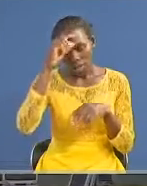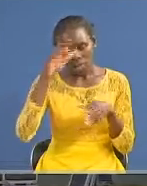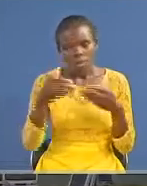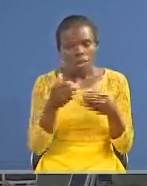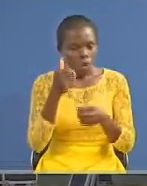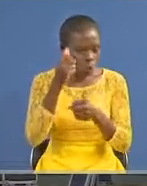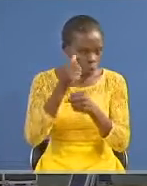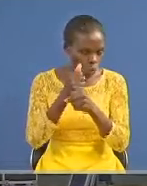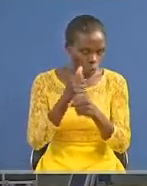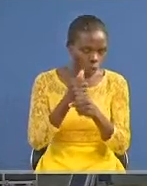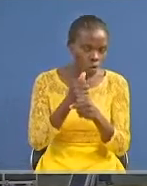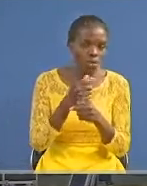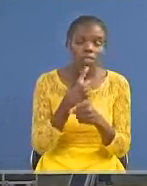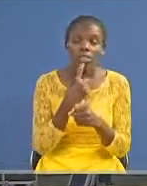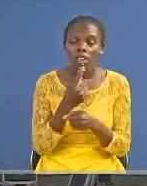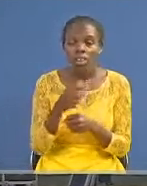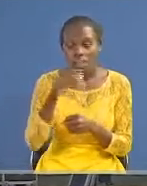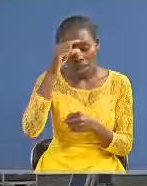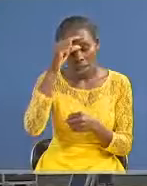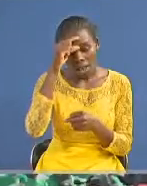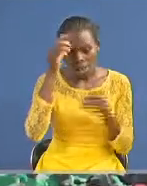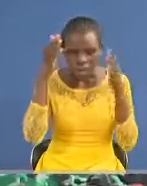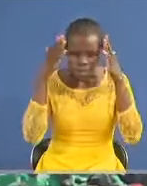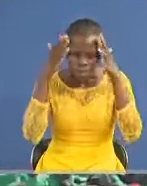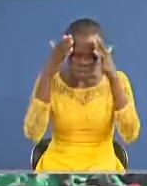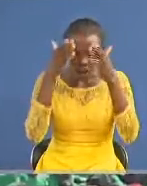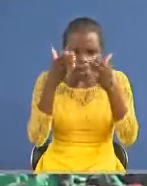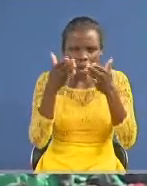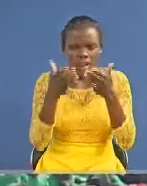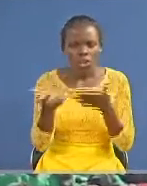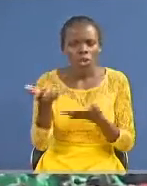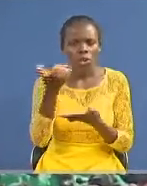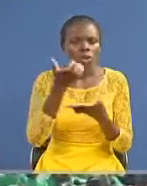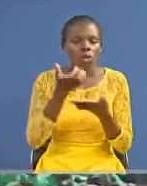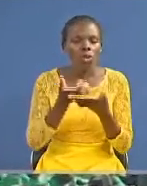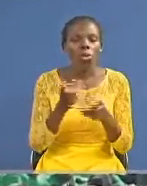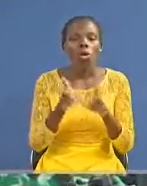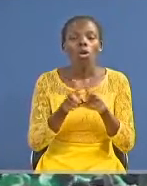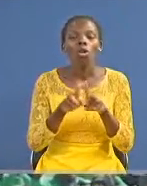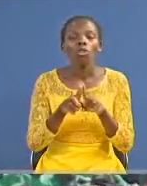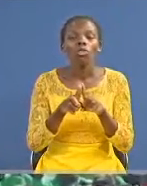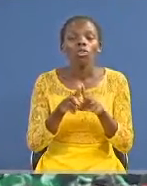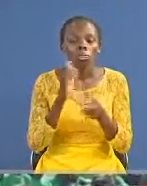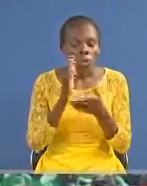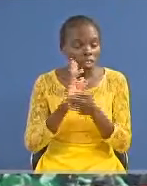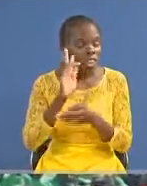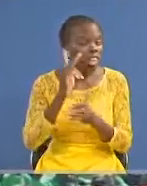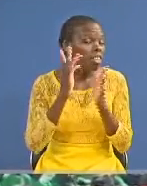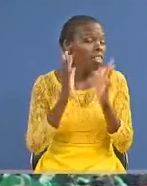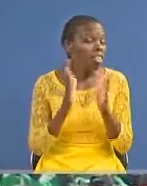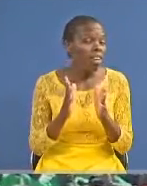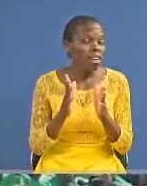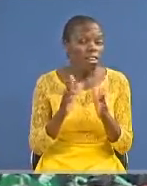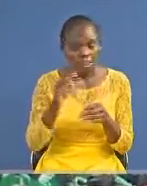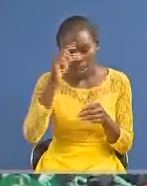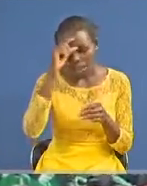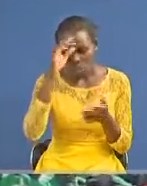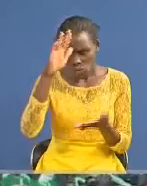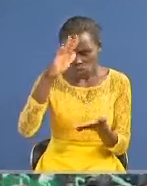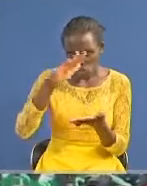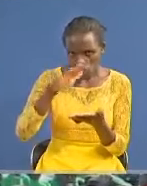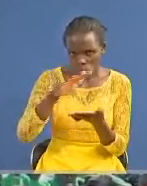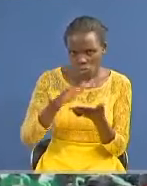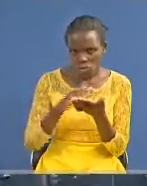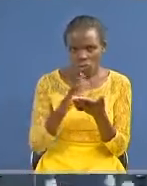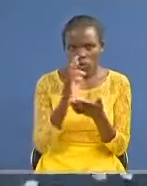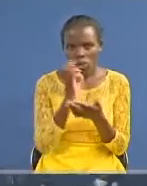nafasi za kazi, huku akisema kuwa serikali inazingatia ukuaji kasi wa uchumi. Hata hivyo, akihakikishia Wakenya kuwa serikali itazingatia kupunguzwa kwa